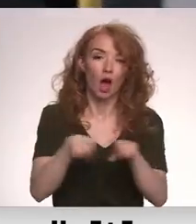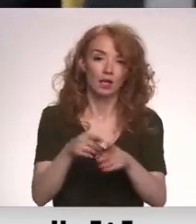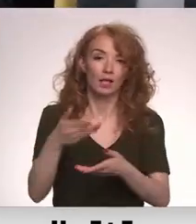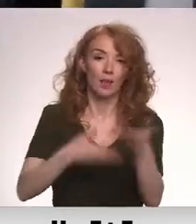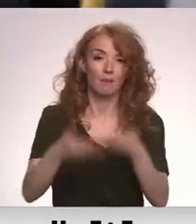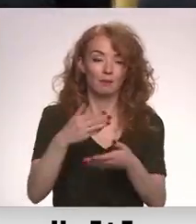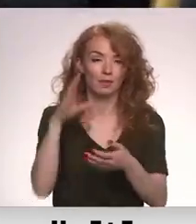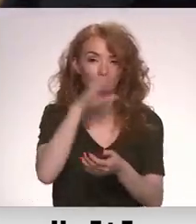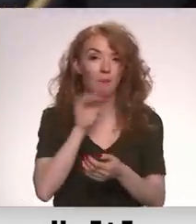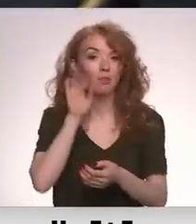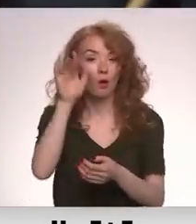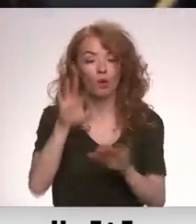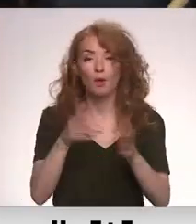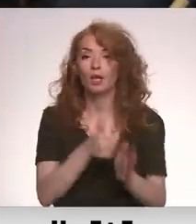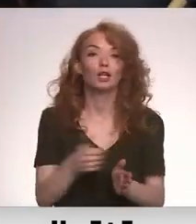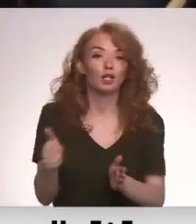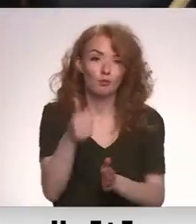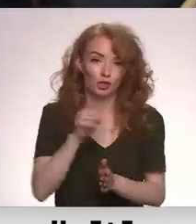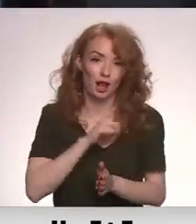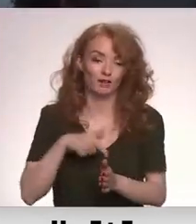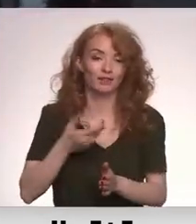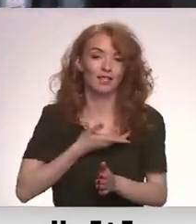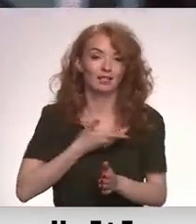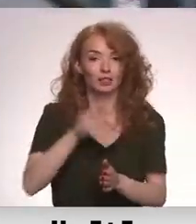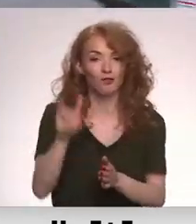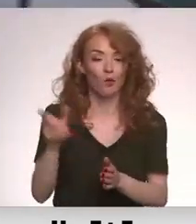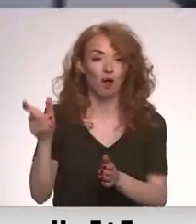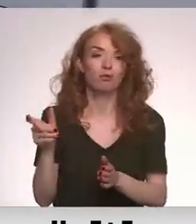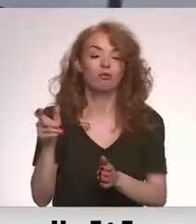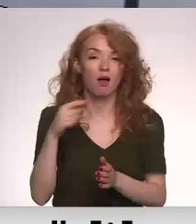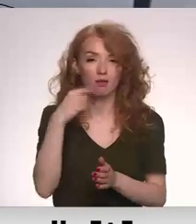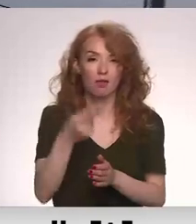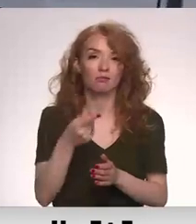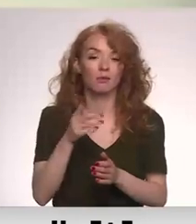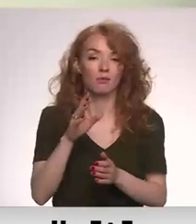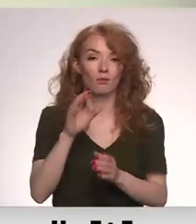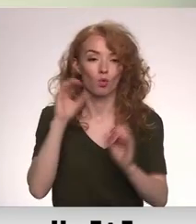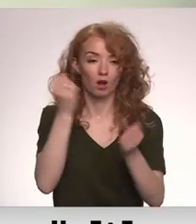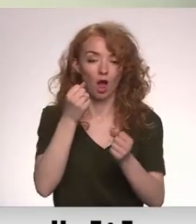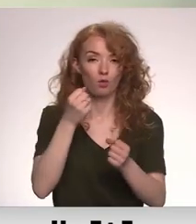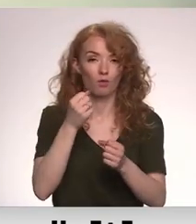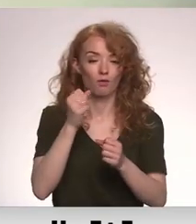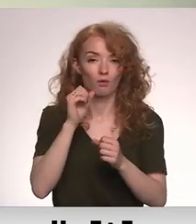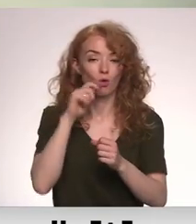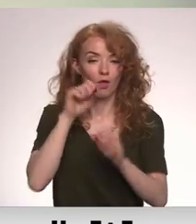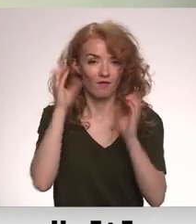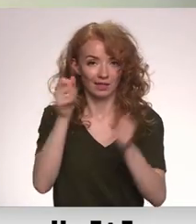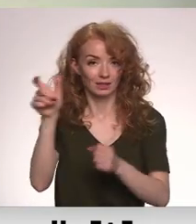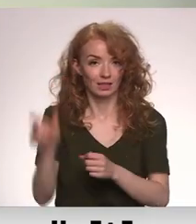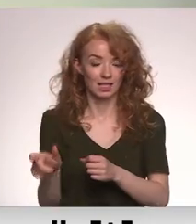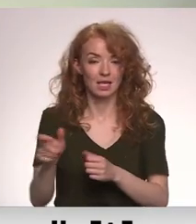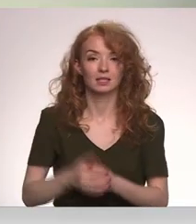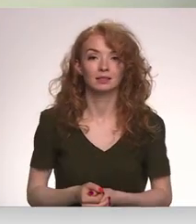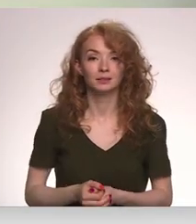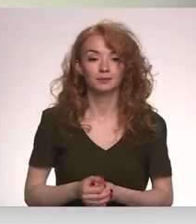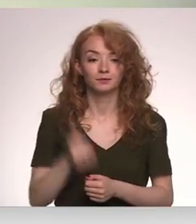iespējām nākotnē. Bet īpaši Latvijas iedzīvotāju atbalstu uzsvēra Ukrainas vēstnieks Latvijā. 550 džipov Latvija